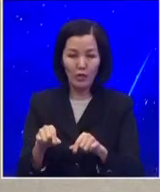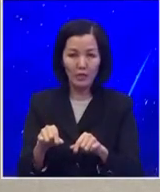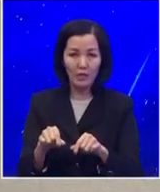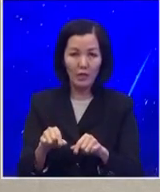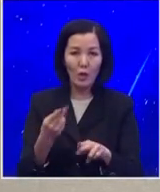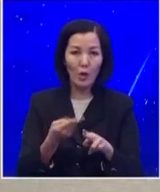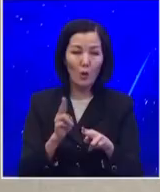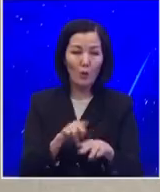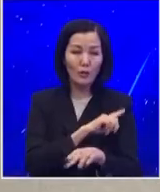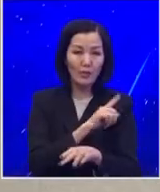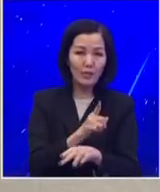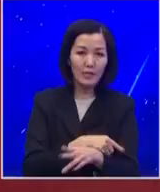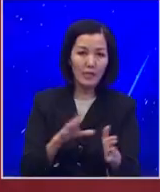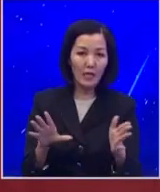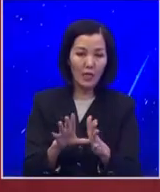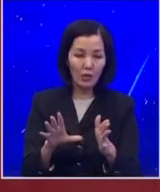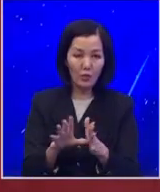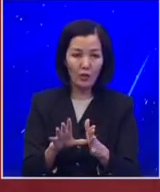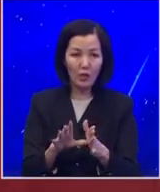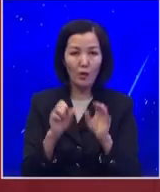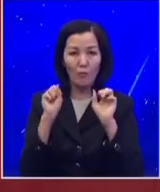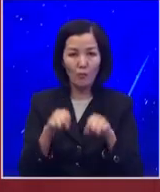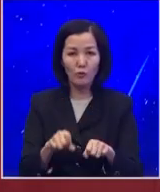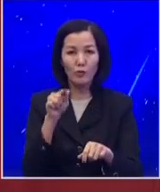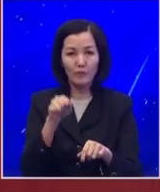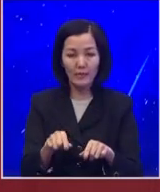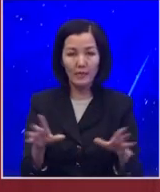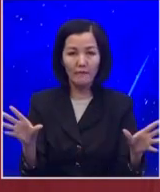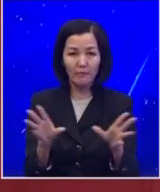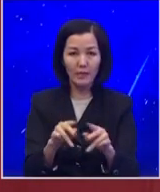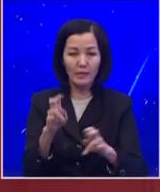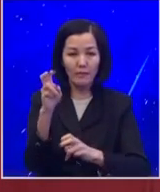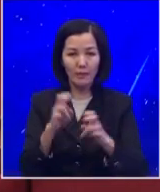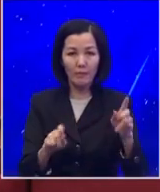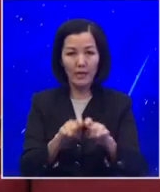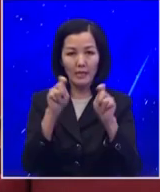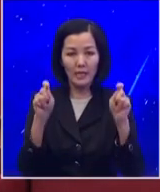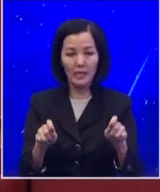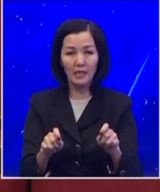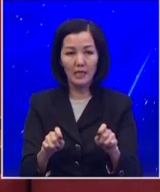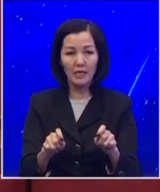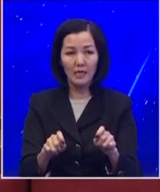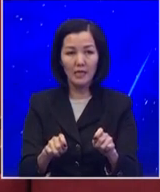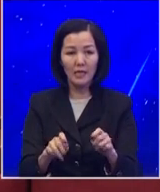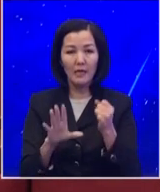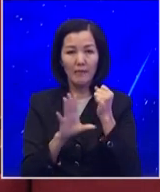очень сильно развита электроника, да? Можем здесь совместное предприятие открыть. И последнее то,